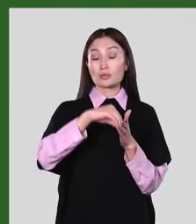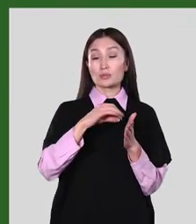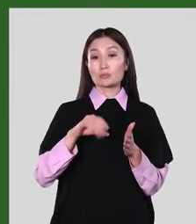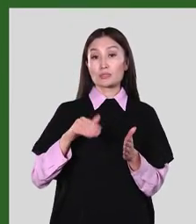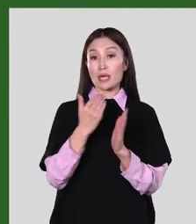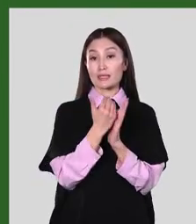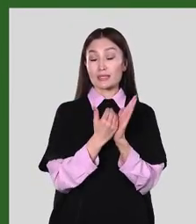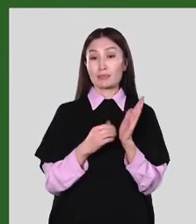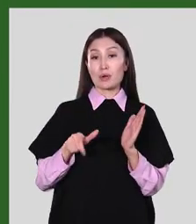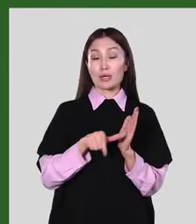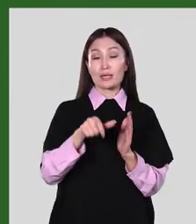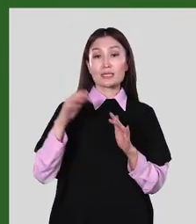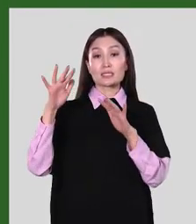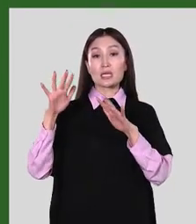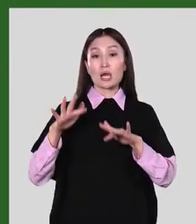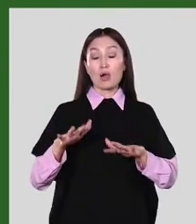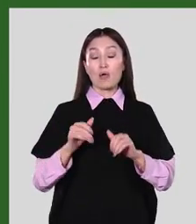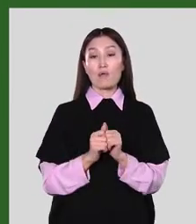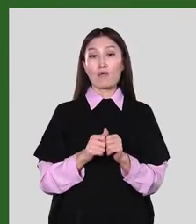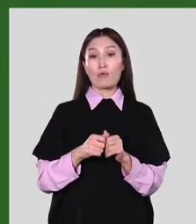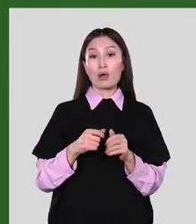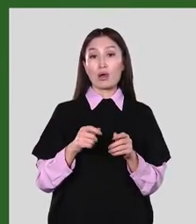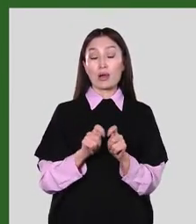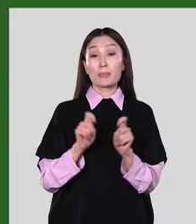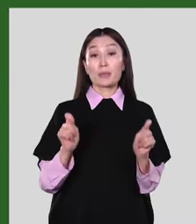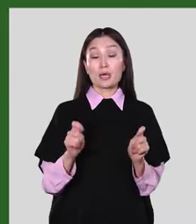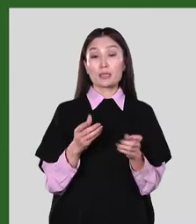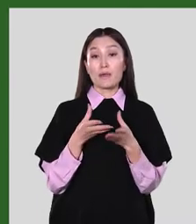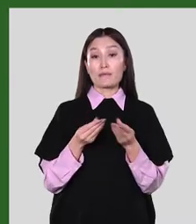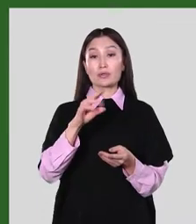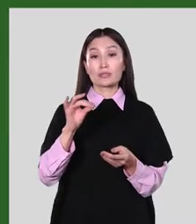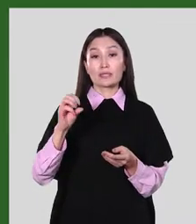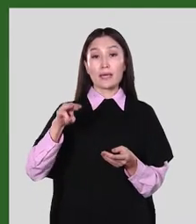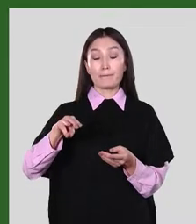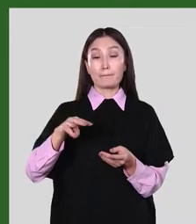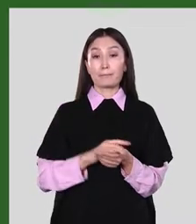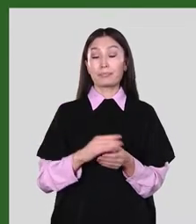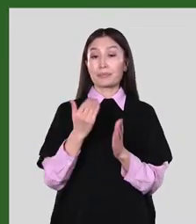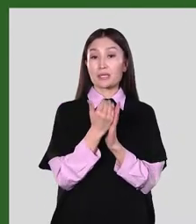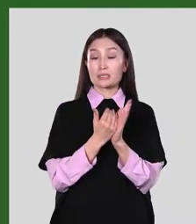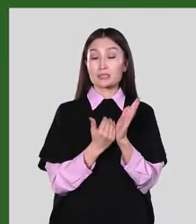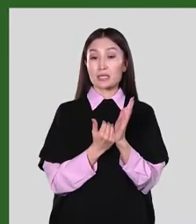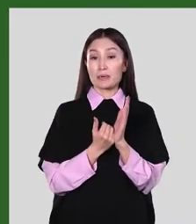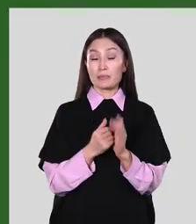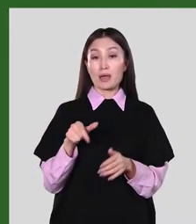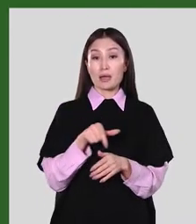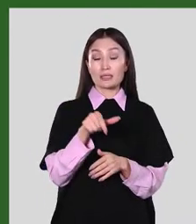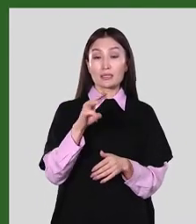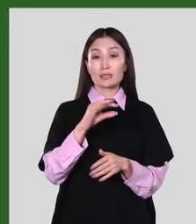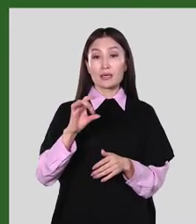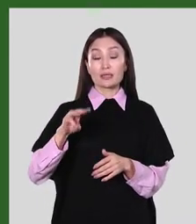рек снегового питания с весенним половодьем к системе реки тарим относятся